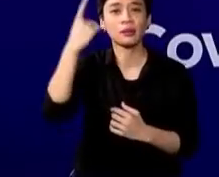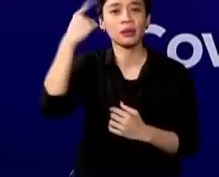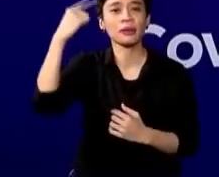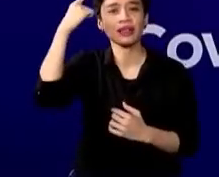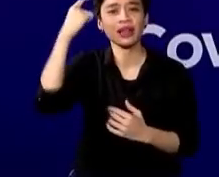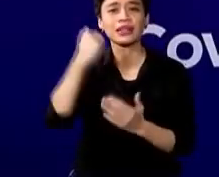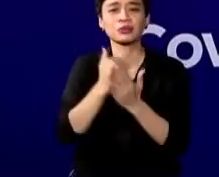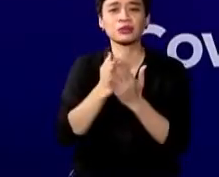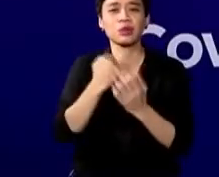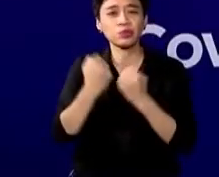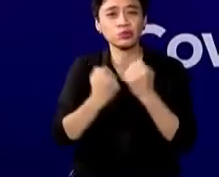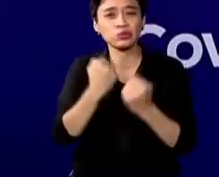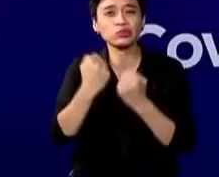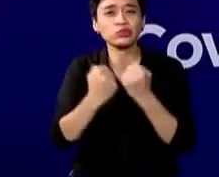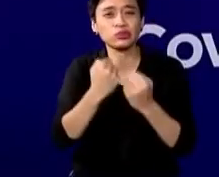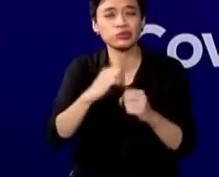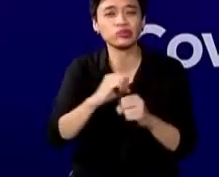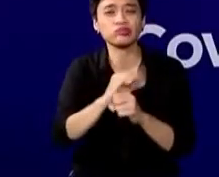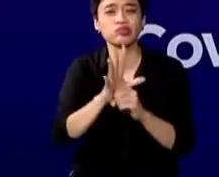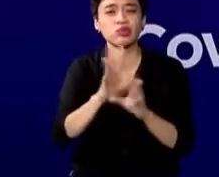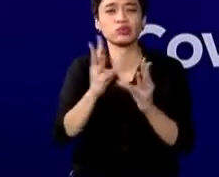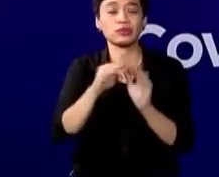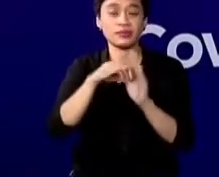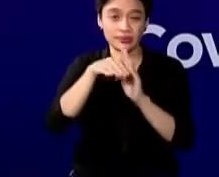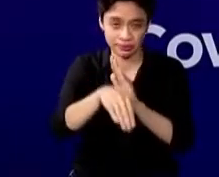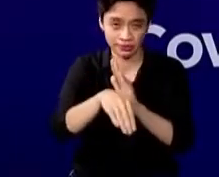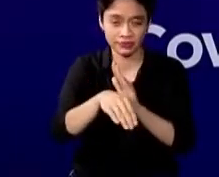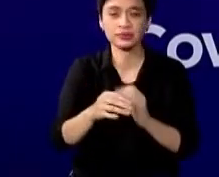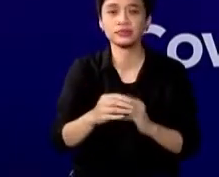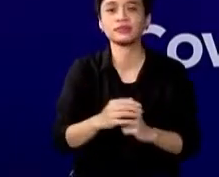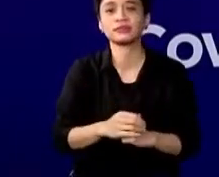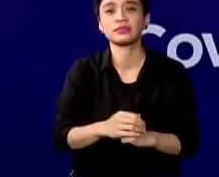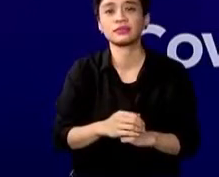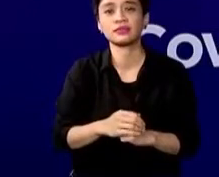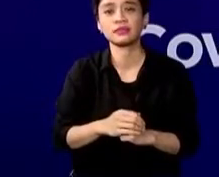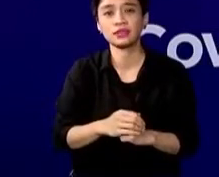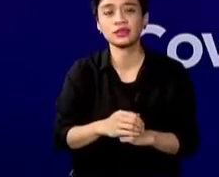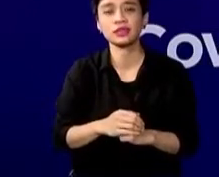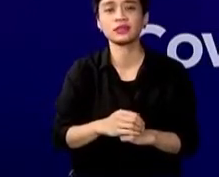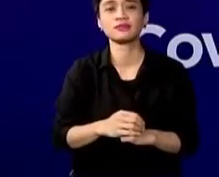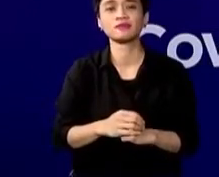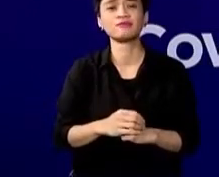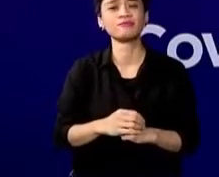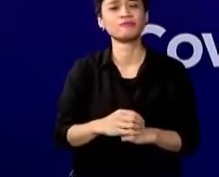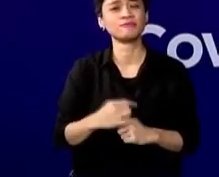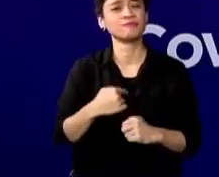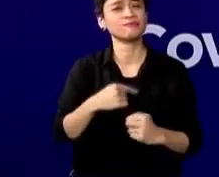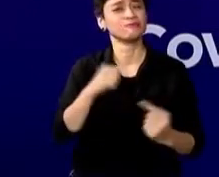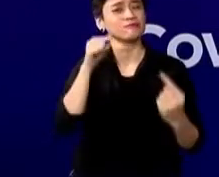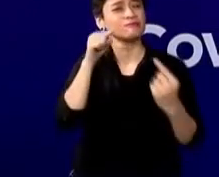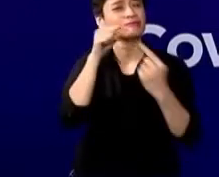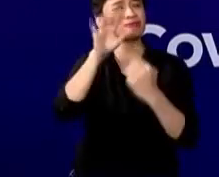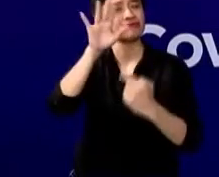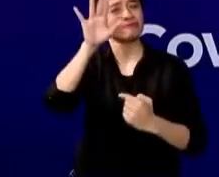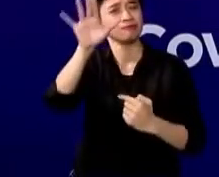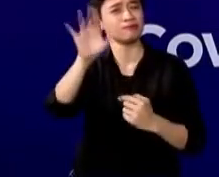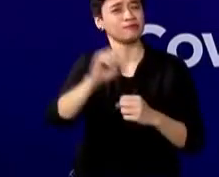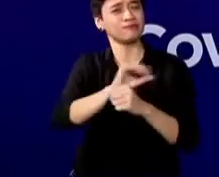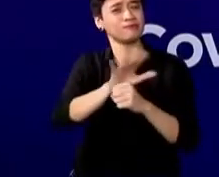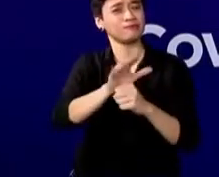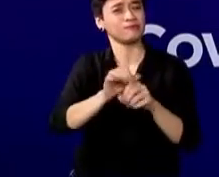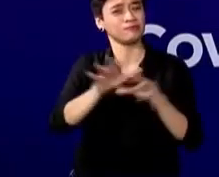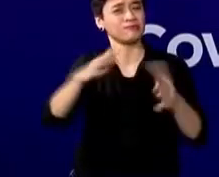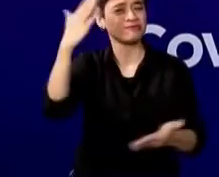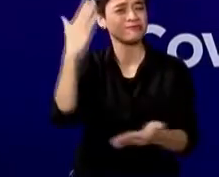supaya penurunan kasus ini bisa tercapai bahkan tujuan kita juga adalah untuk menghentikan penularan